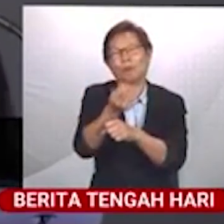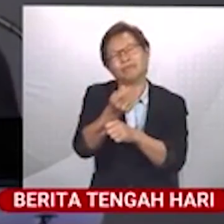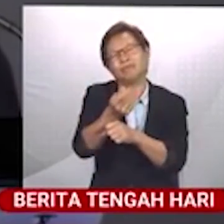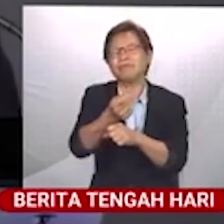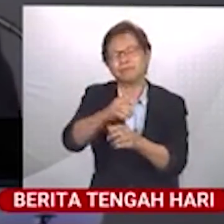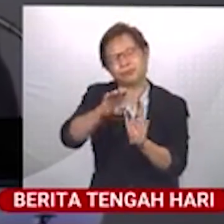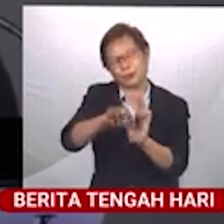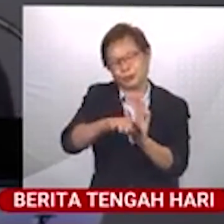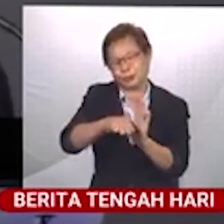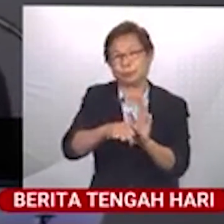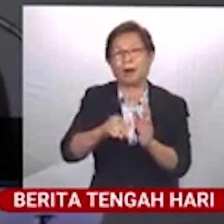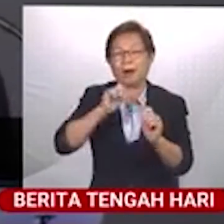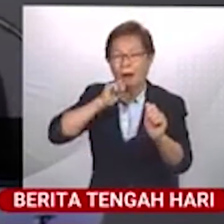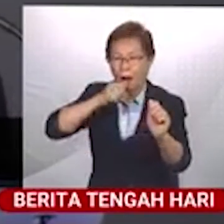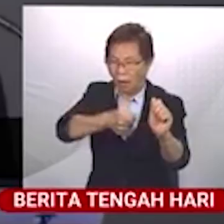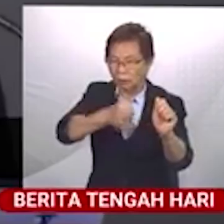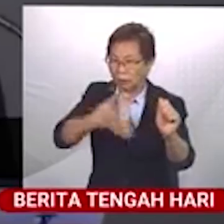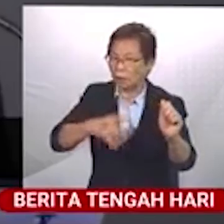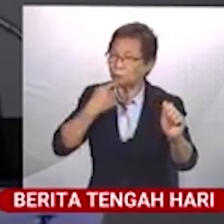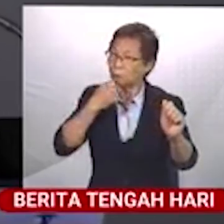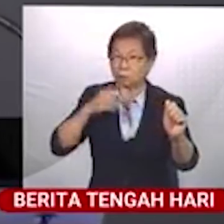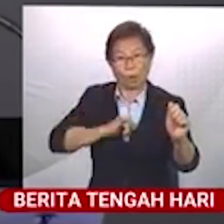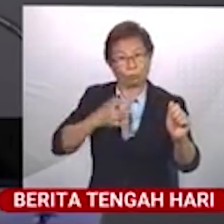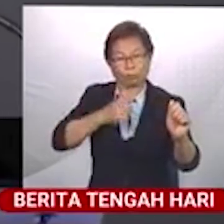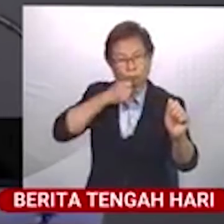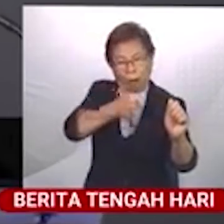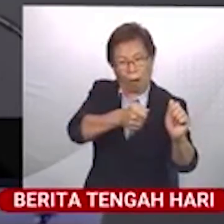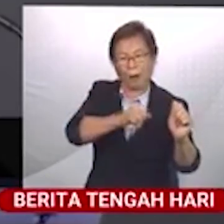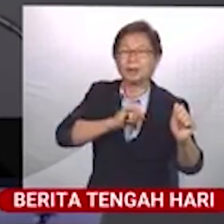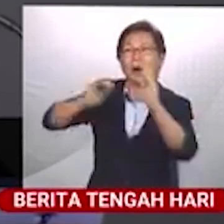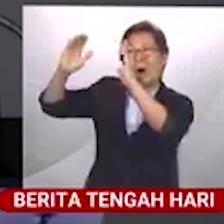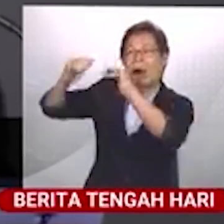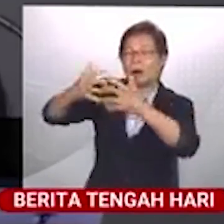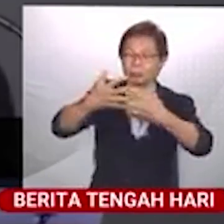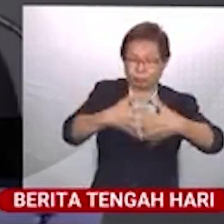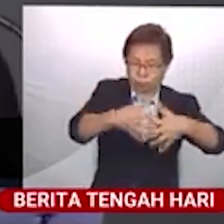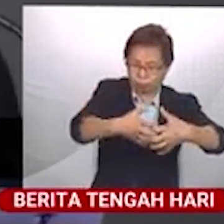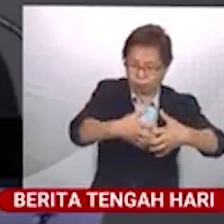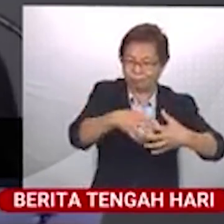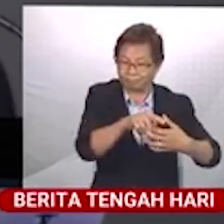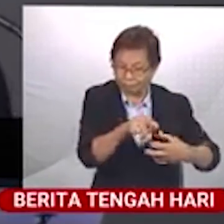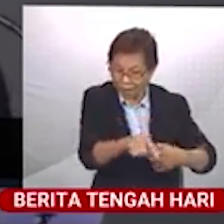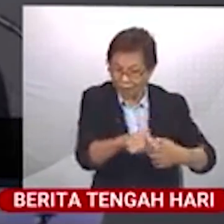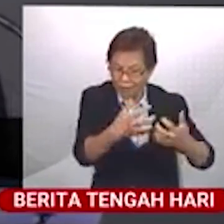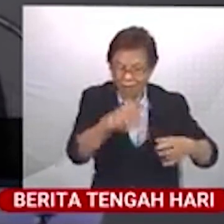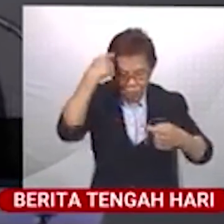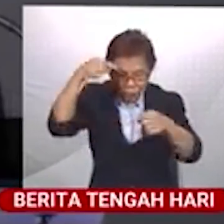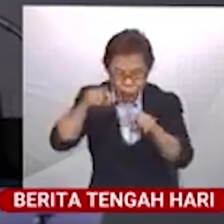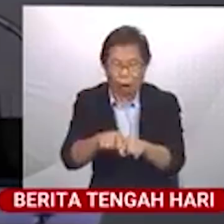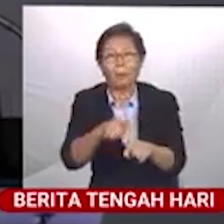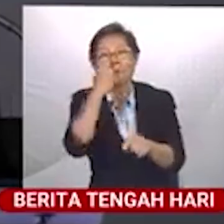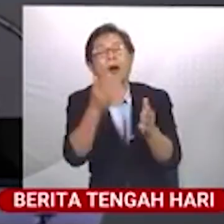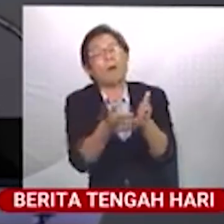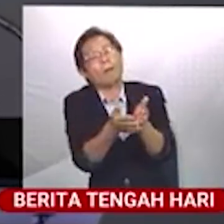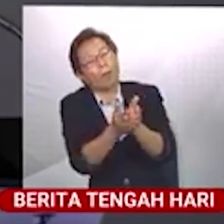berpatutan. Jadi itu arahan yang saya telah keluarkan dan saya harap pihak kilang akan bersetuju dengan permohonan daripada